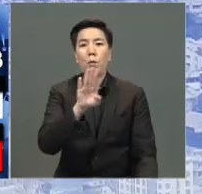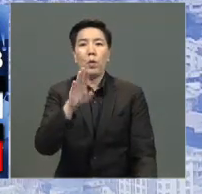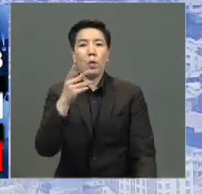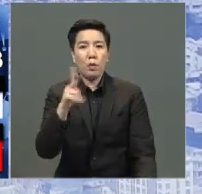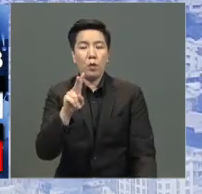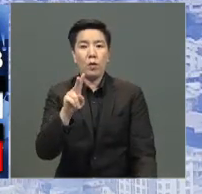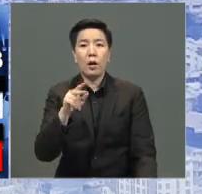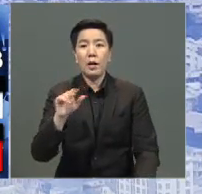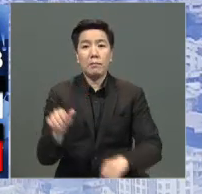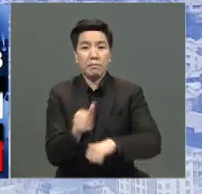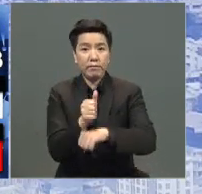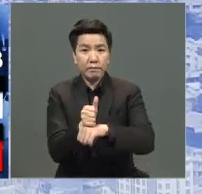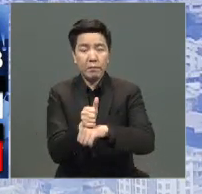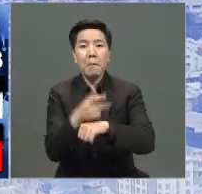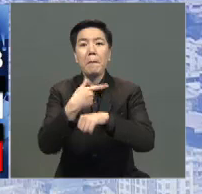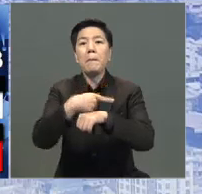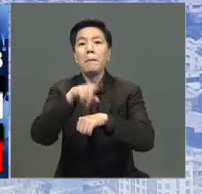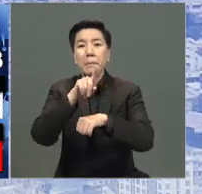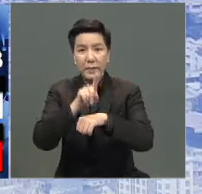แต่ตอนนี้จะเห็นว่ามีการส่งกันเนอะเต็มไปหมดเลยนะครับว่าเดี๋ยวจะเปิดนู่นนี่จะเปิดนี่นะครับก็ยังไม่ได้มีข้อสรุปจนถึงนาทีนี้นะครับจนกว่าจะมีการประชุมพรุ่งนี้เป็นการประชุมชุดใหญ่ของส.ป.กชุดใหญ่ซิ่งทางผอ.ศปภ.